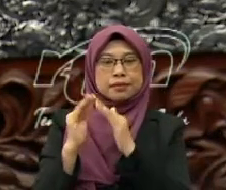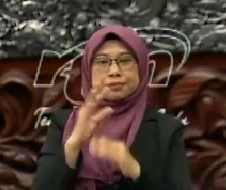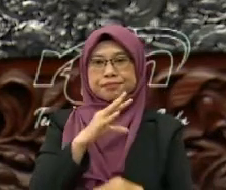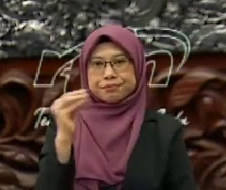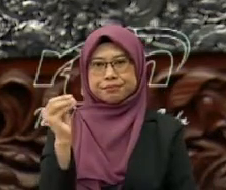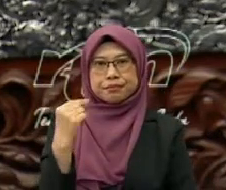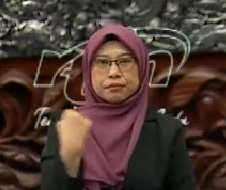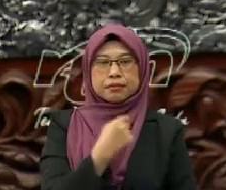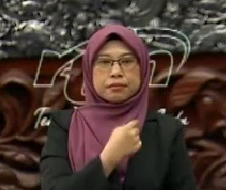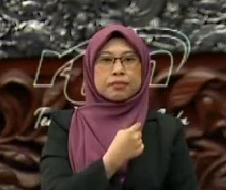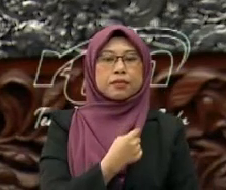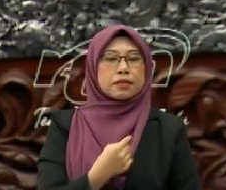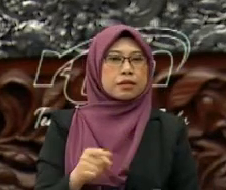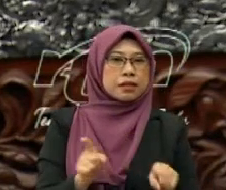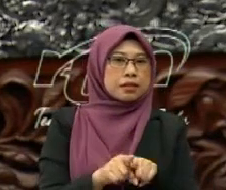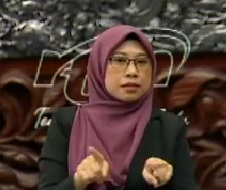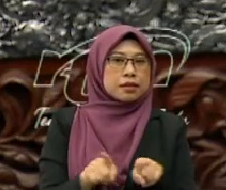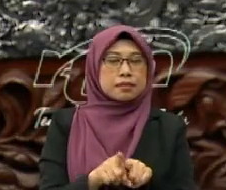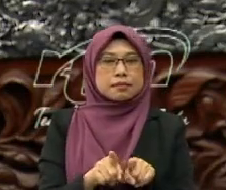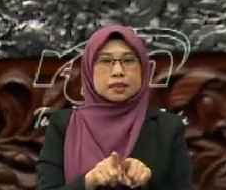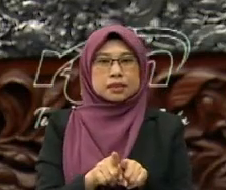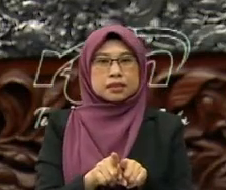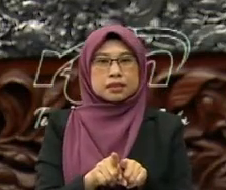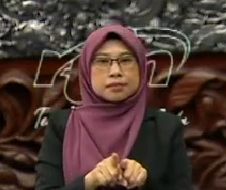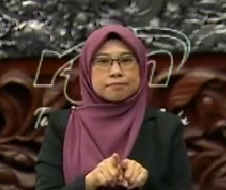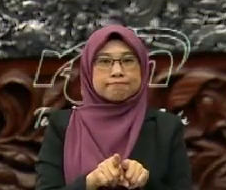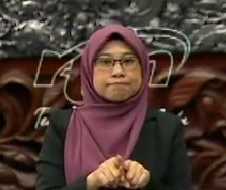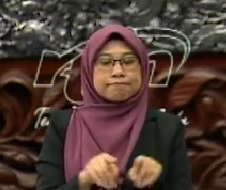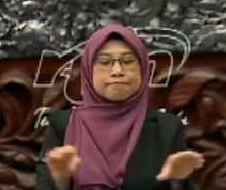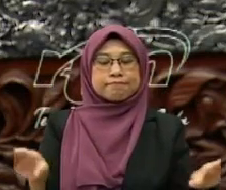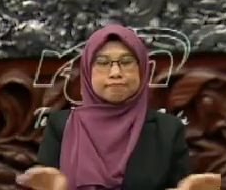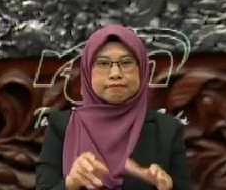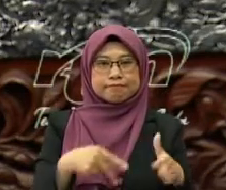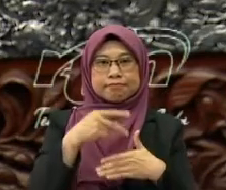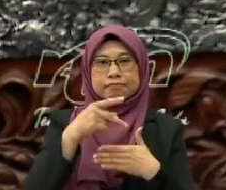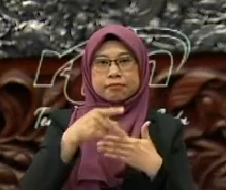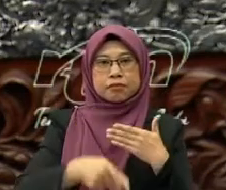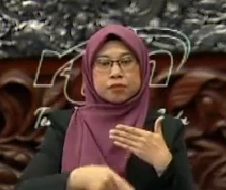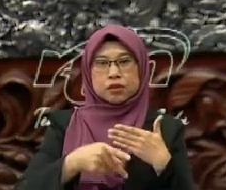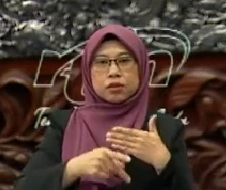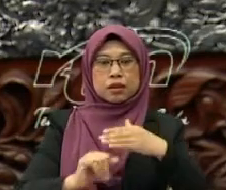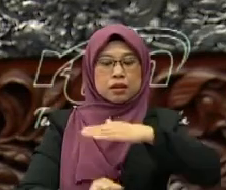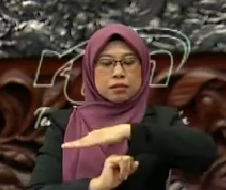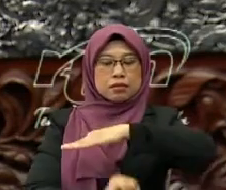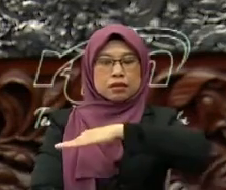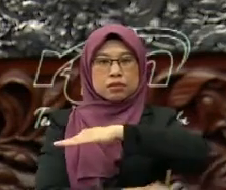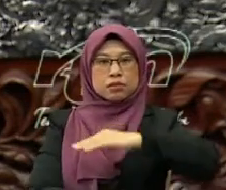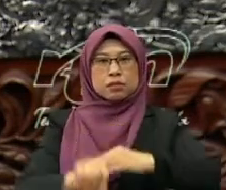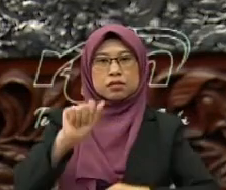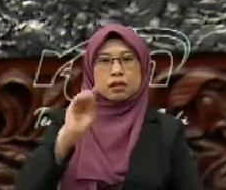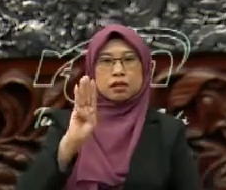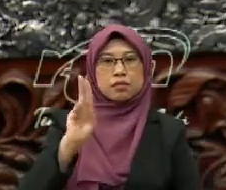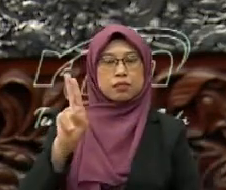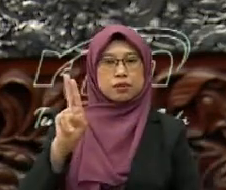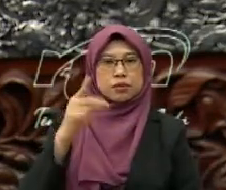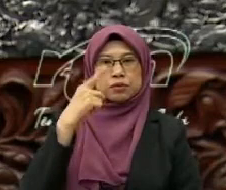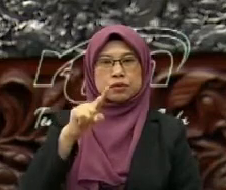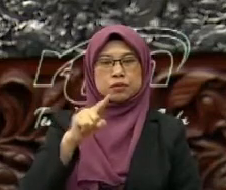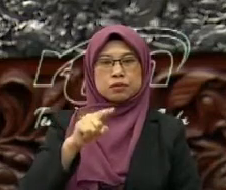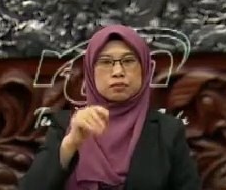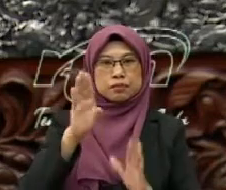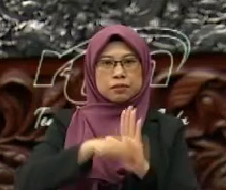kita juga melaksanakan program pembinaan infrastruktur bagi mengurangkan